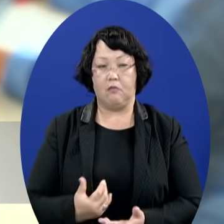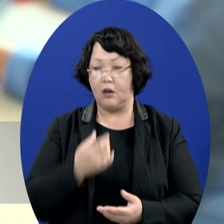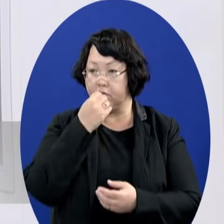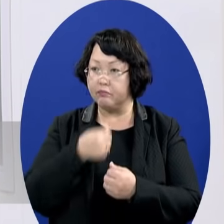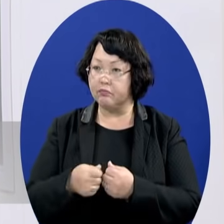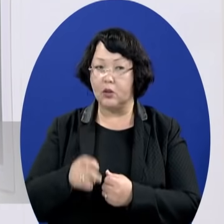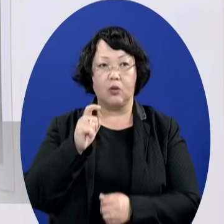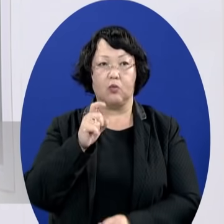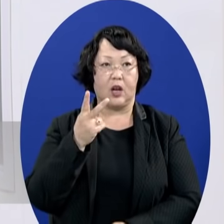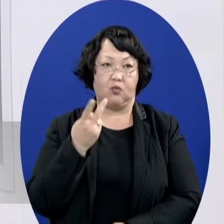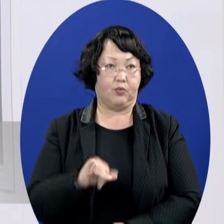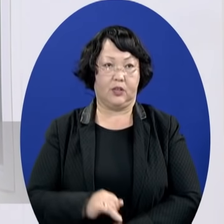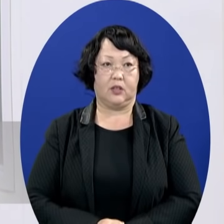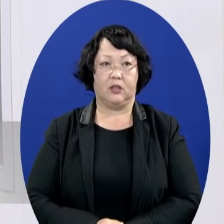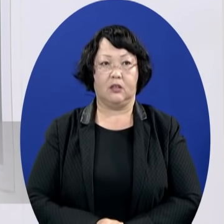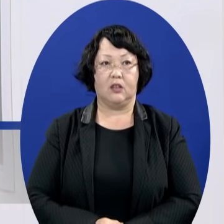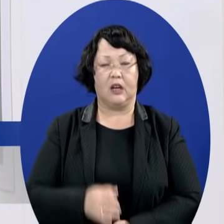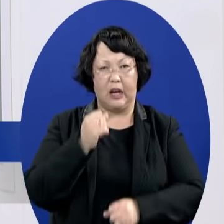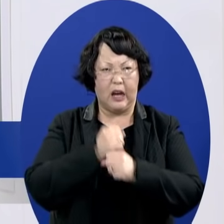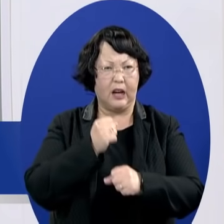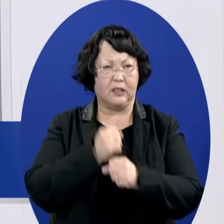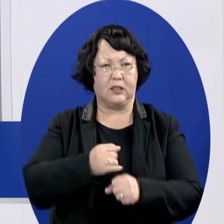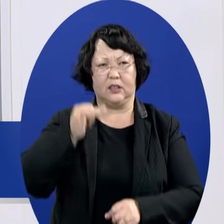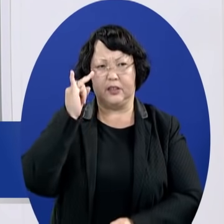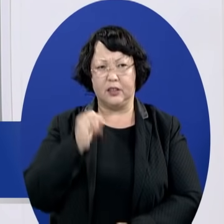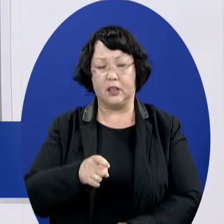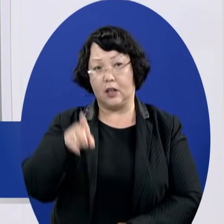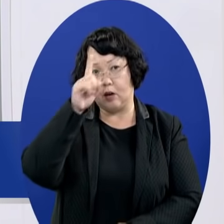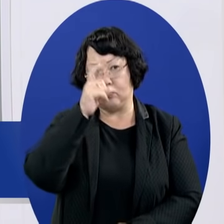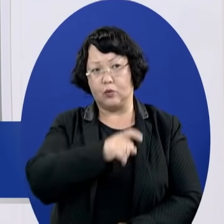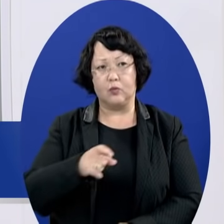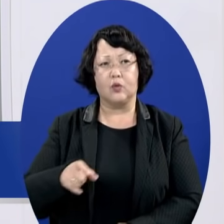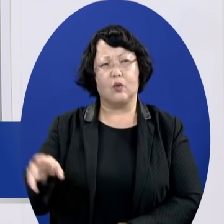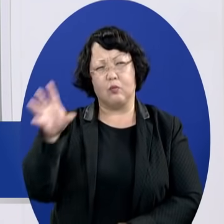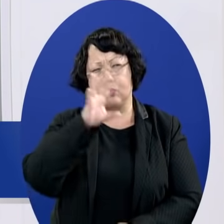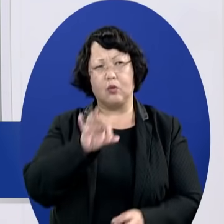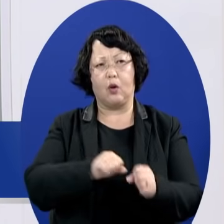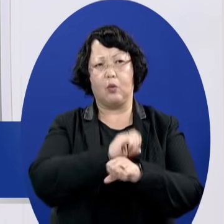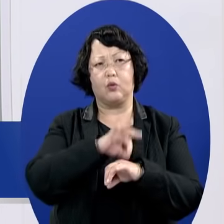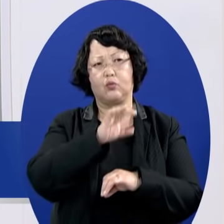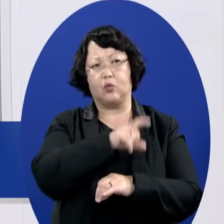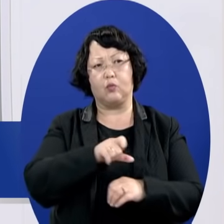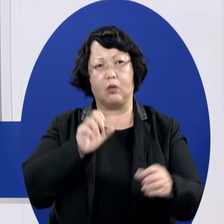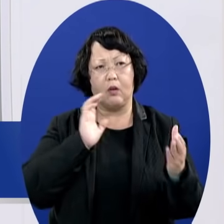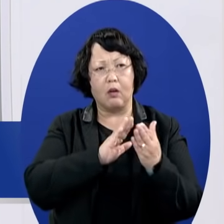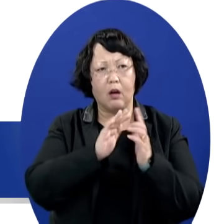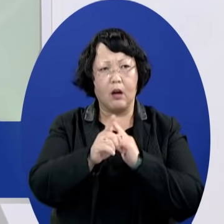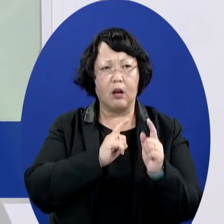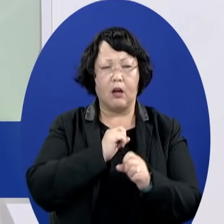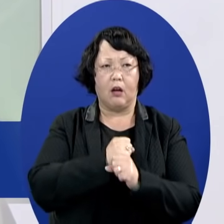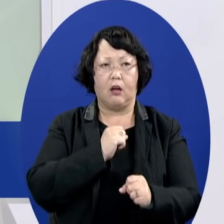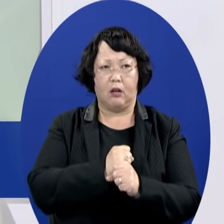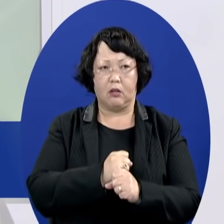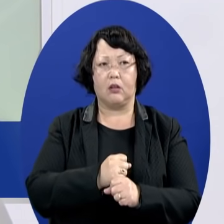байна. Гур дээд зэргээр ажиллаж байгаа нэрөөсө бүх эмч нар бол улаан бүсэд орж ажиллаж байна. Улаан ногоонч гэж ялгагдах юм ерөөсө алга.